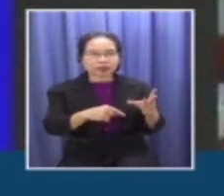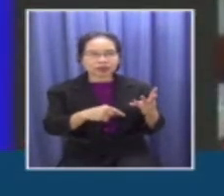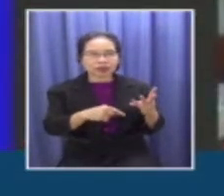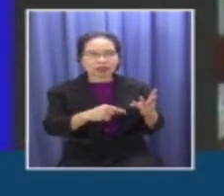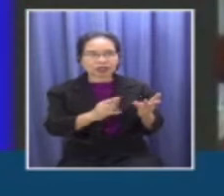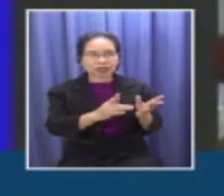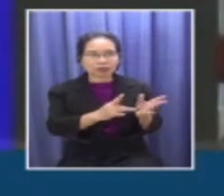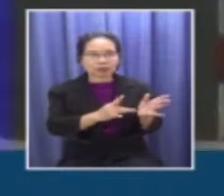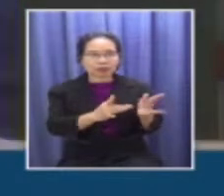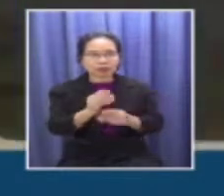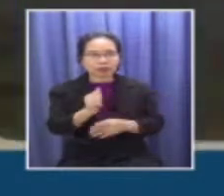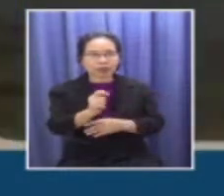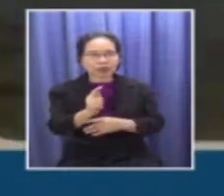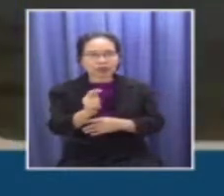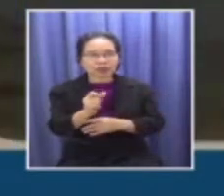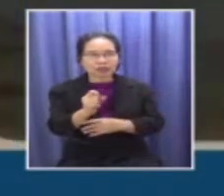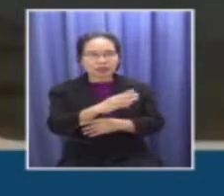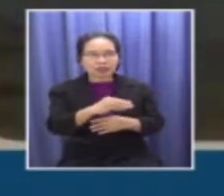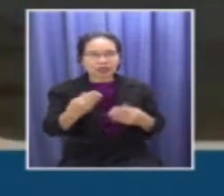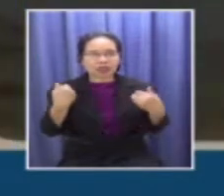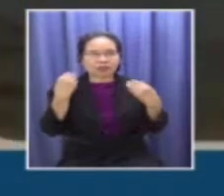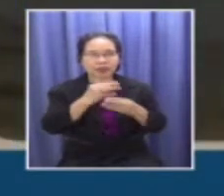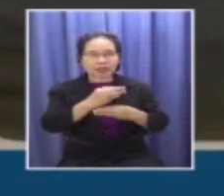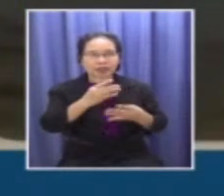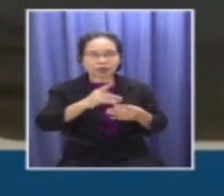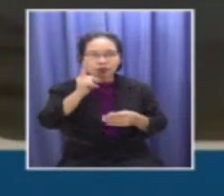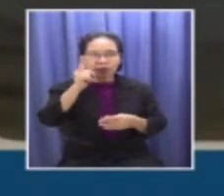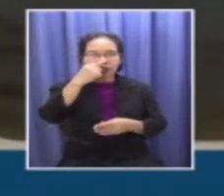sɛ wɔmɛtena asase